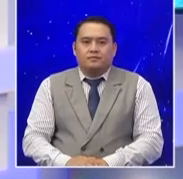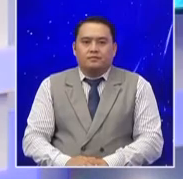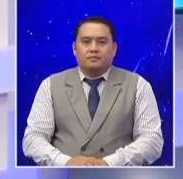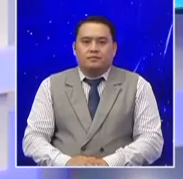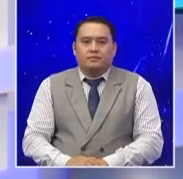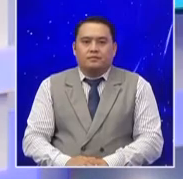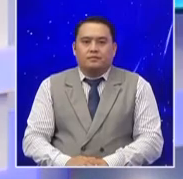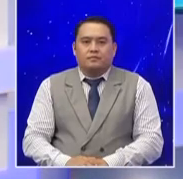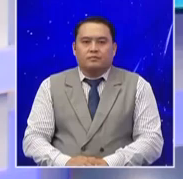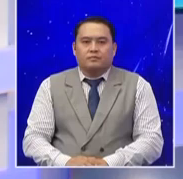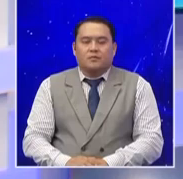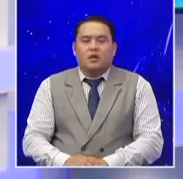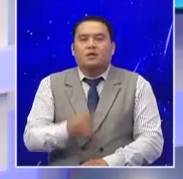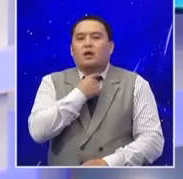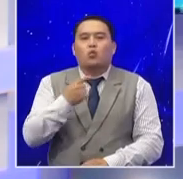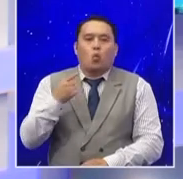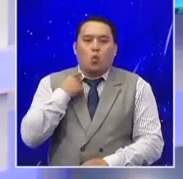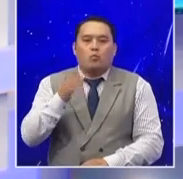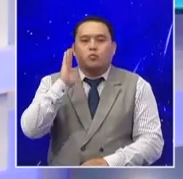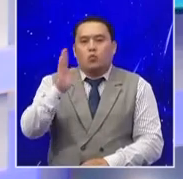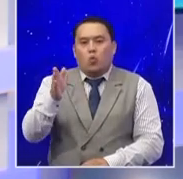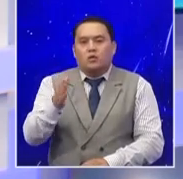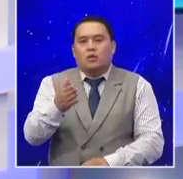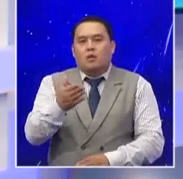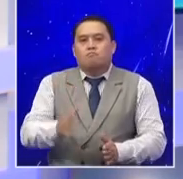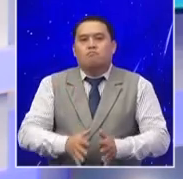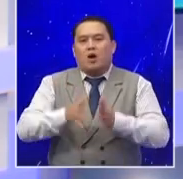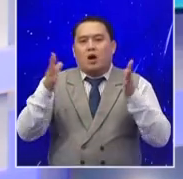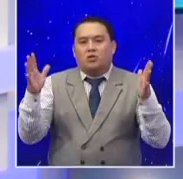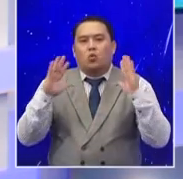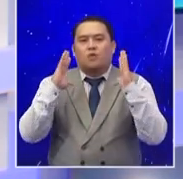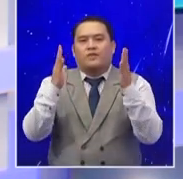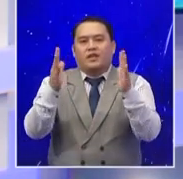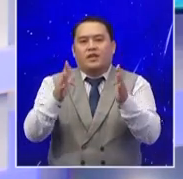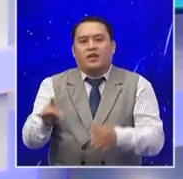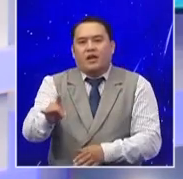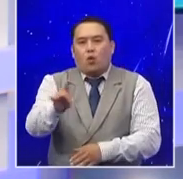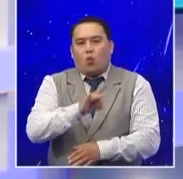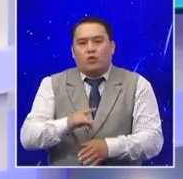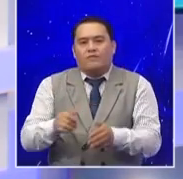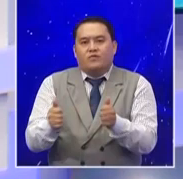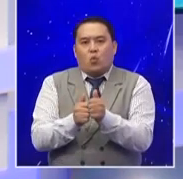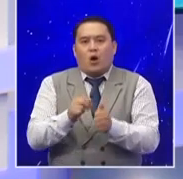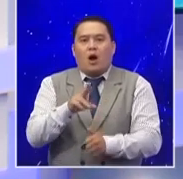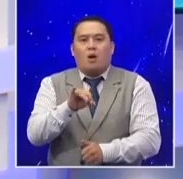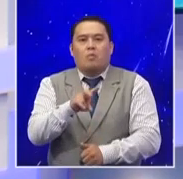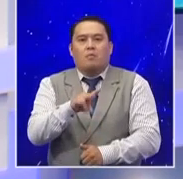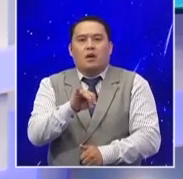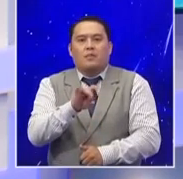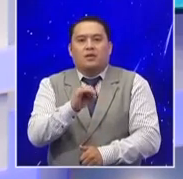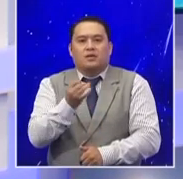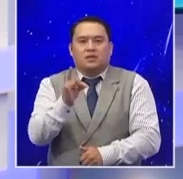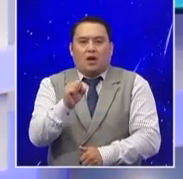Таймс-сквер по Талдыкурганске. В областном центре появится один из самых больших скверов региона. Он расположится вдоль улицы